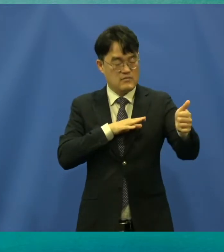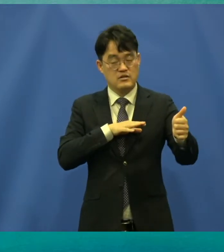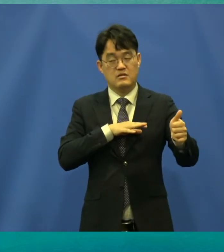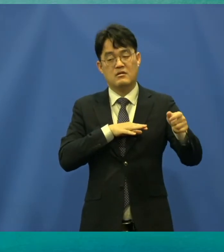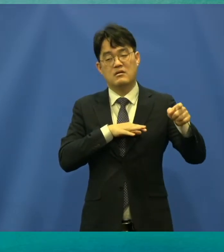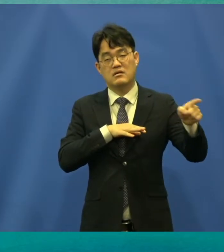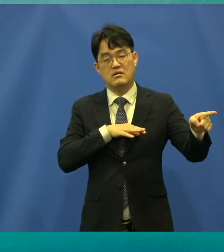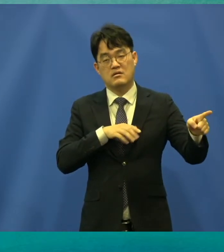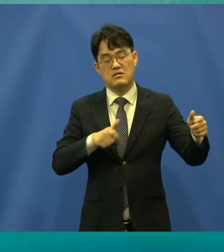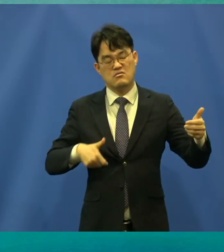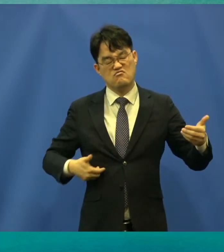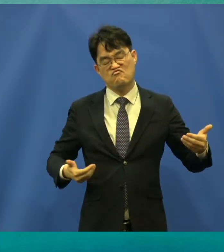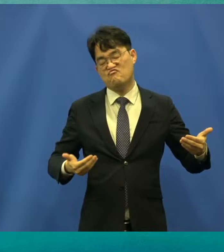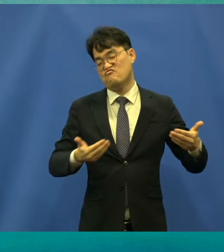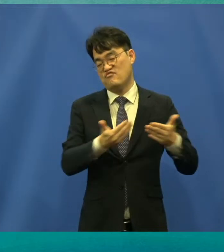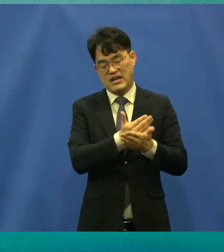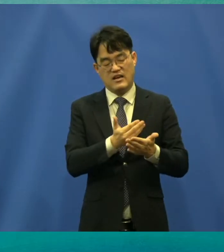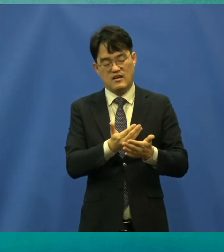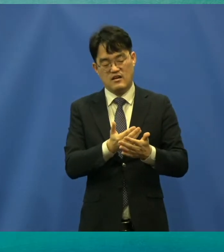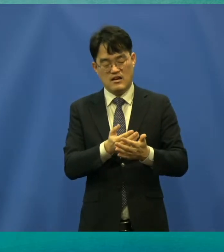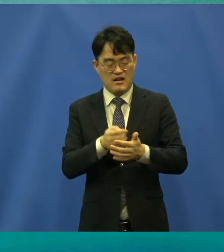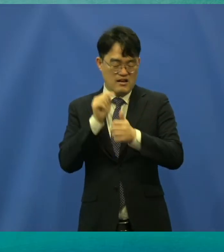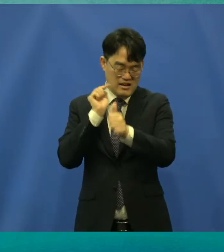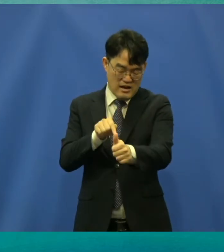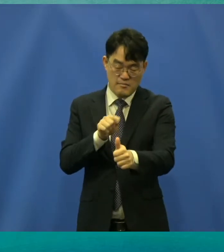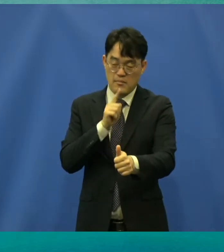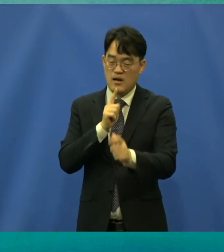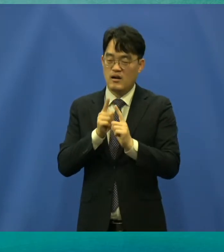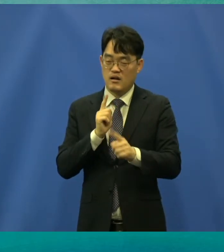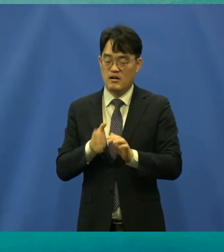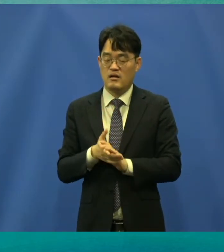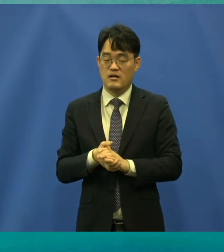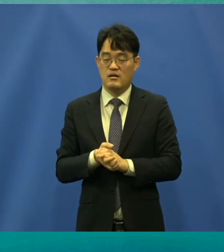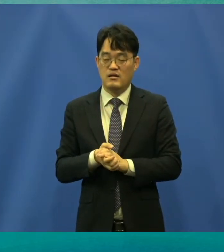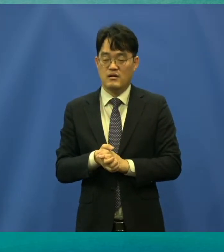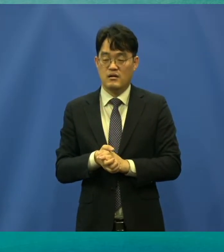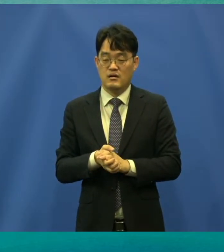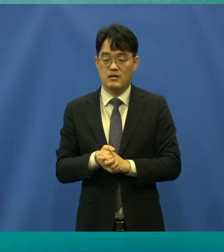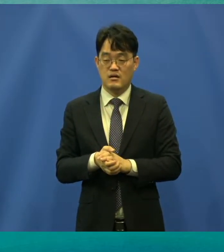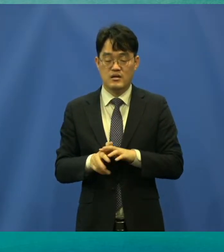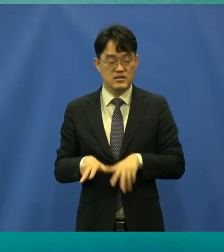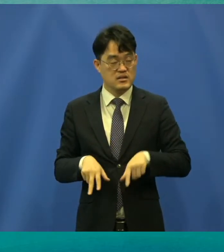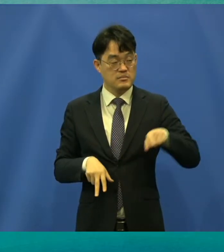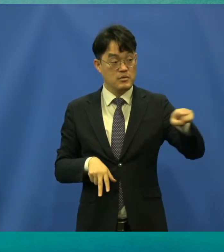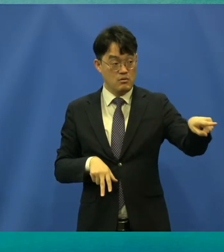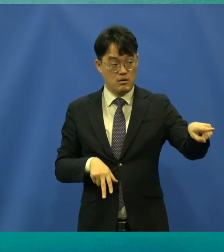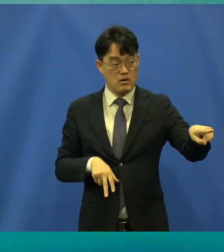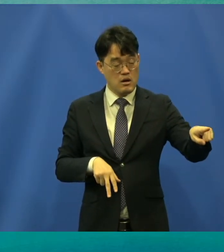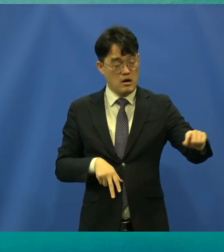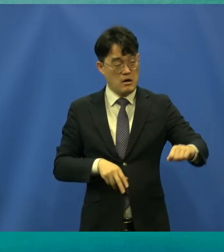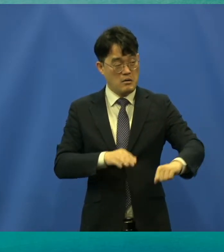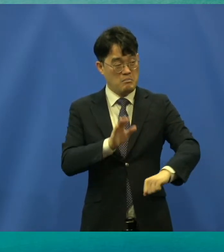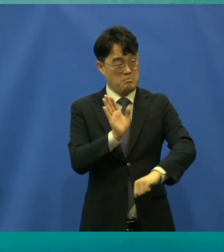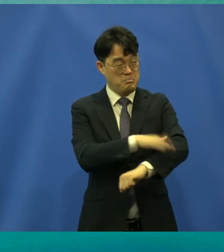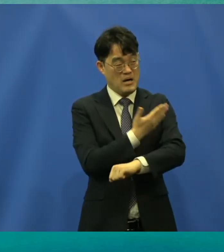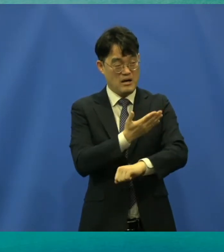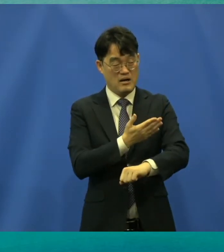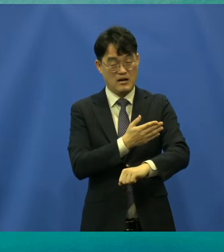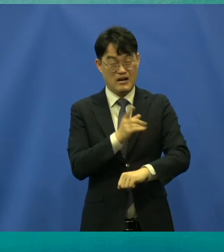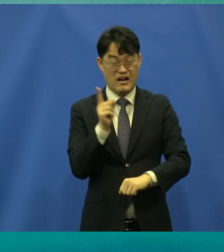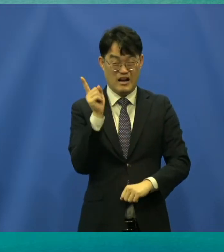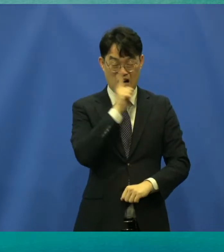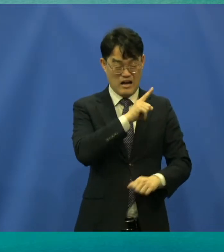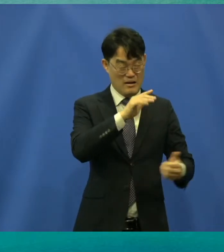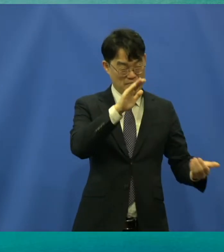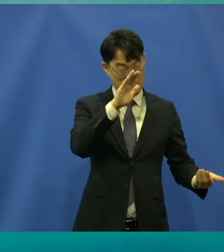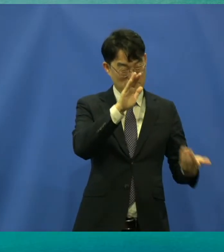더 이상 유지되기 어려운 상태에 니느웨가 직면해 있다. 니느웨 백성들 모두가 곧